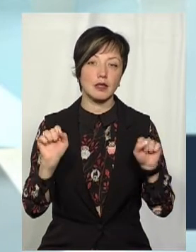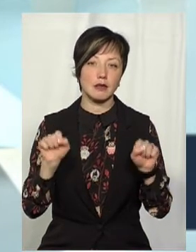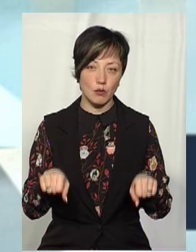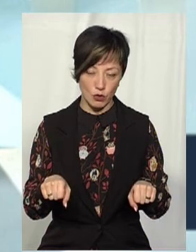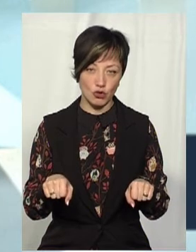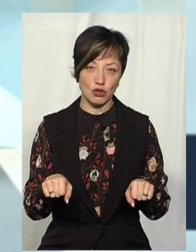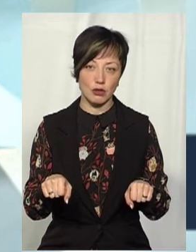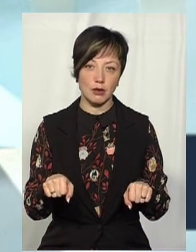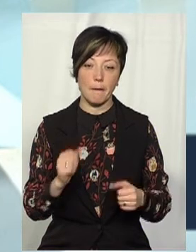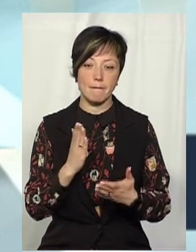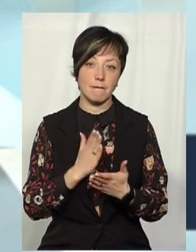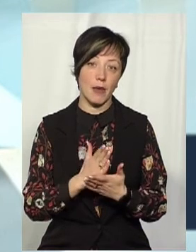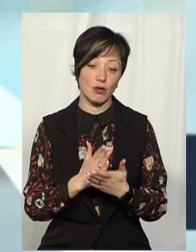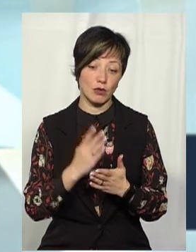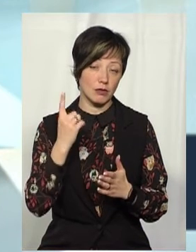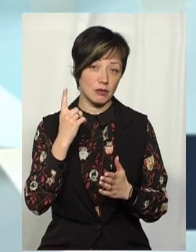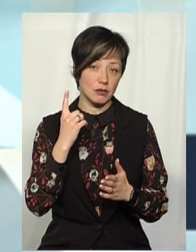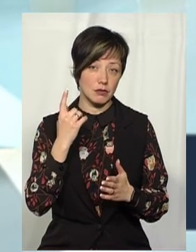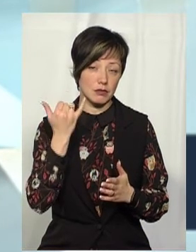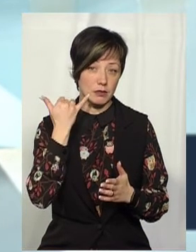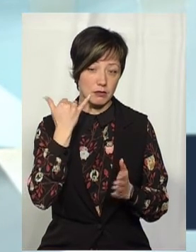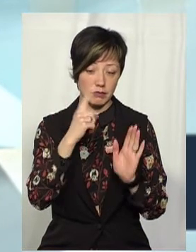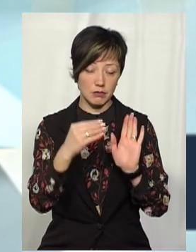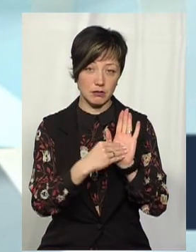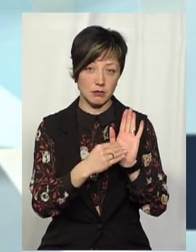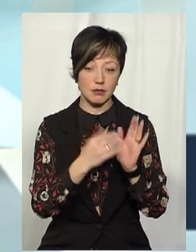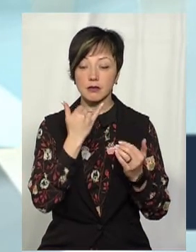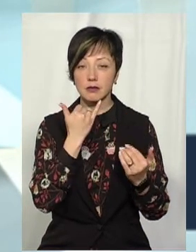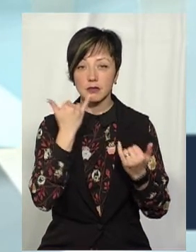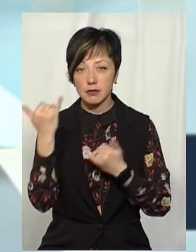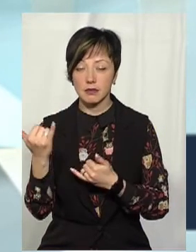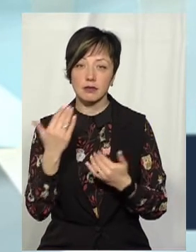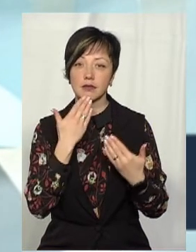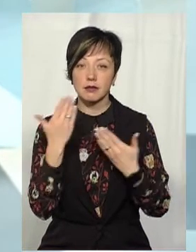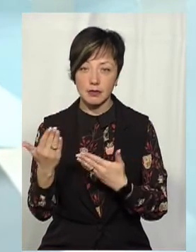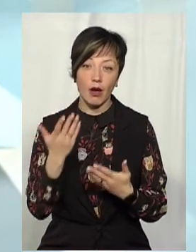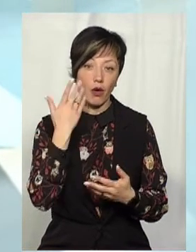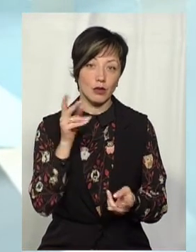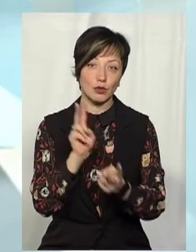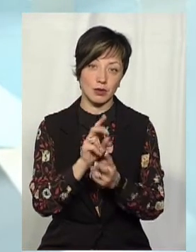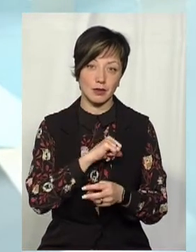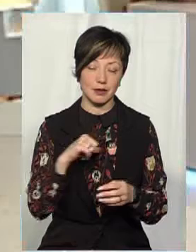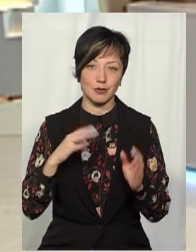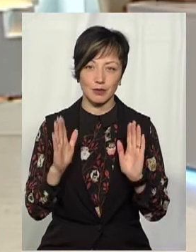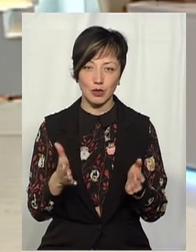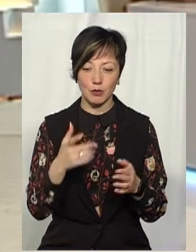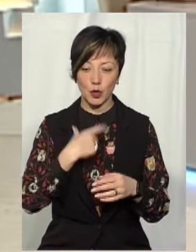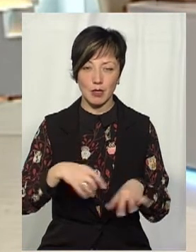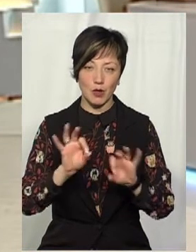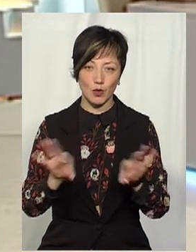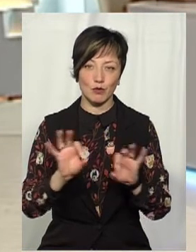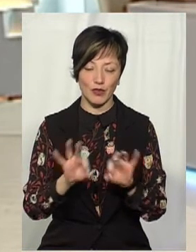зможе, маючи контактну інформацію, до нього звернутись, зателефонувати. Ну, я думаю, під час зустрічі він сам буде про